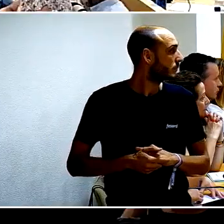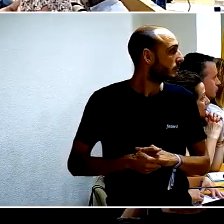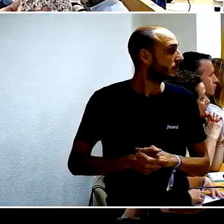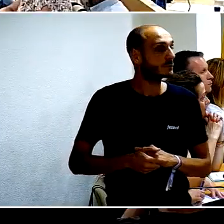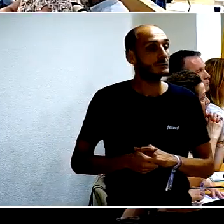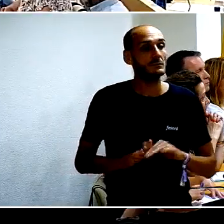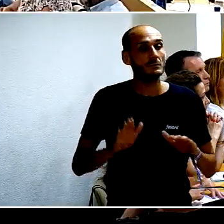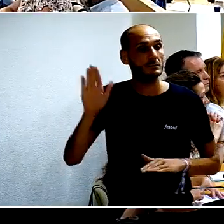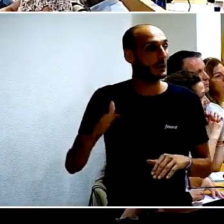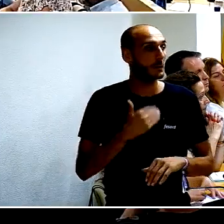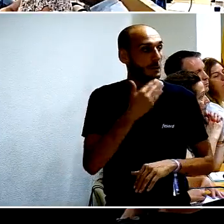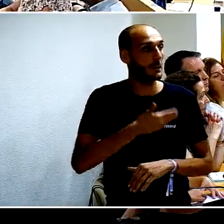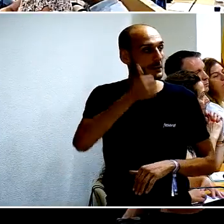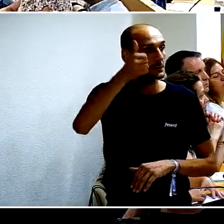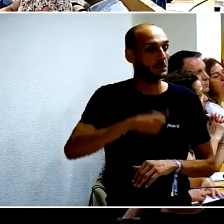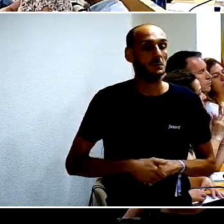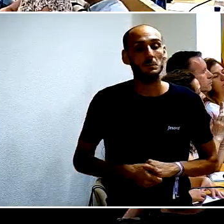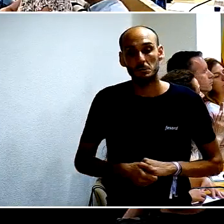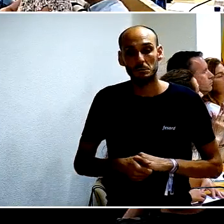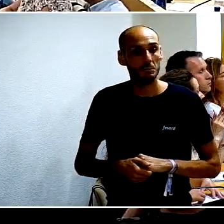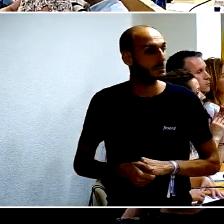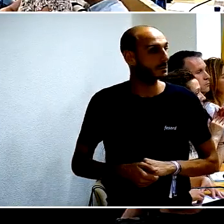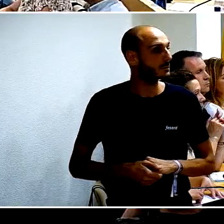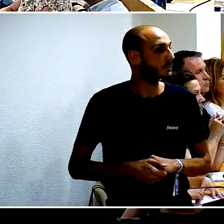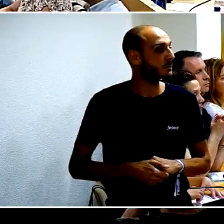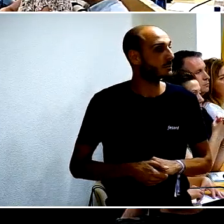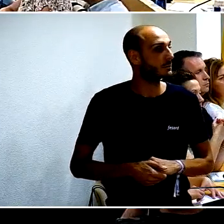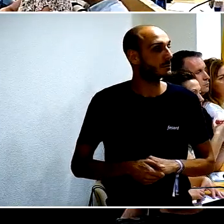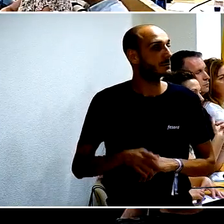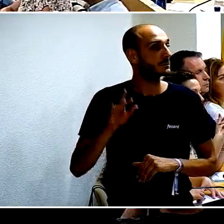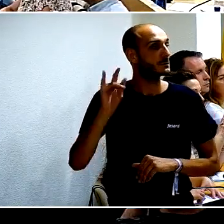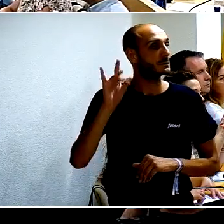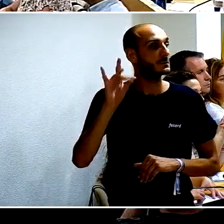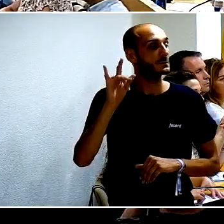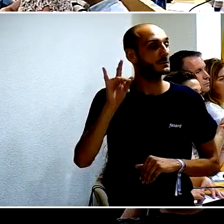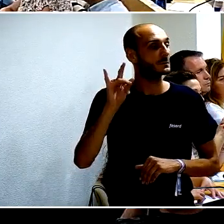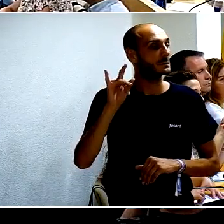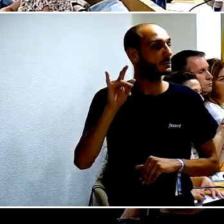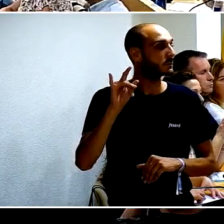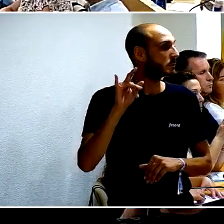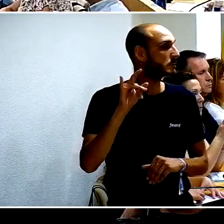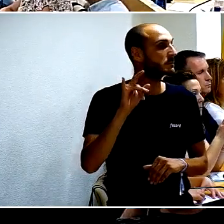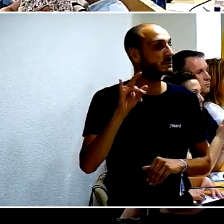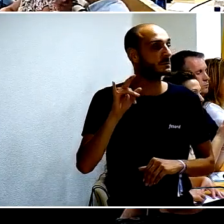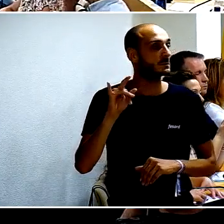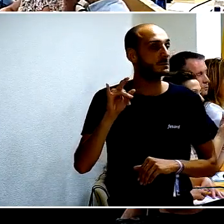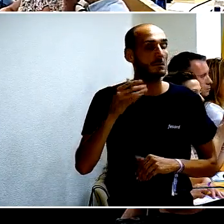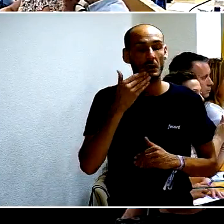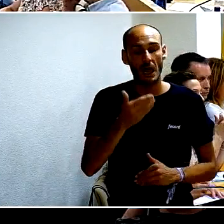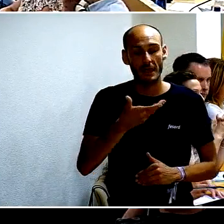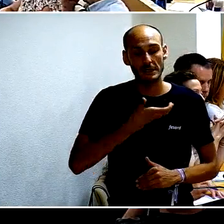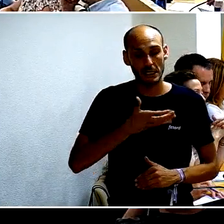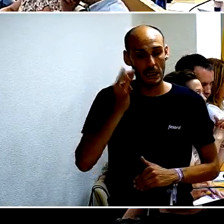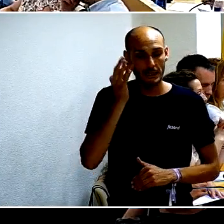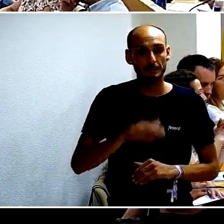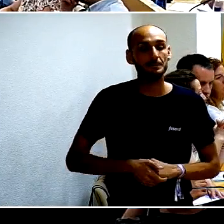¿Alguna altra paraula? Vicent, havies dit que no? Sí. Vale, pues... Bueno, com ja vaig dir, no puc estar... Antonio Salvador. Sí. Gràcies, alcaldessa.